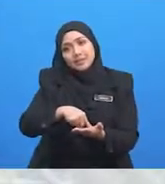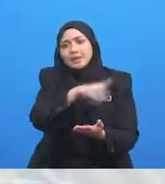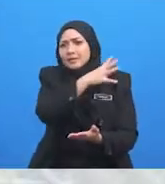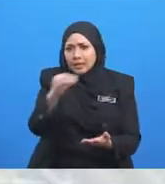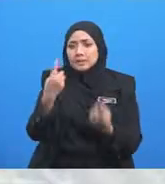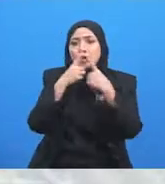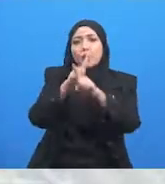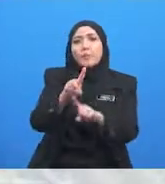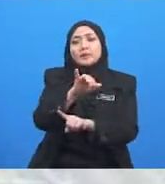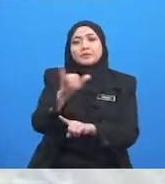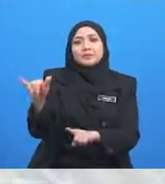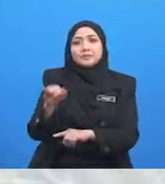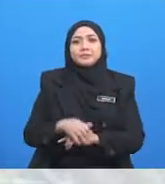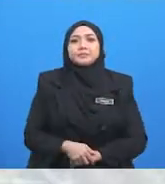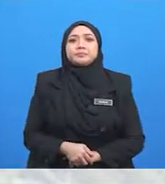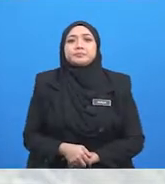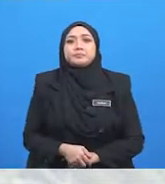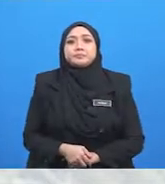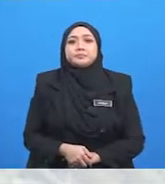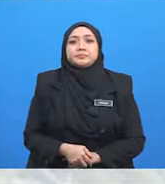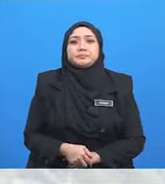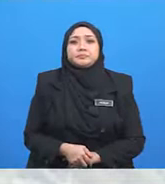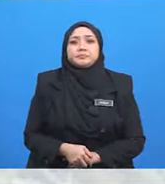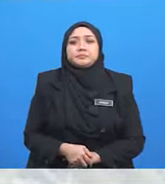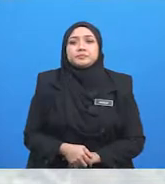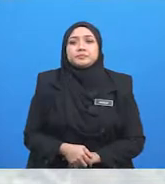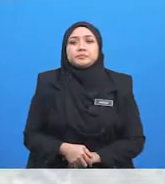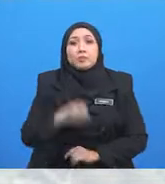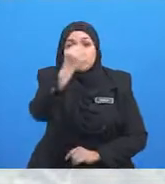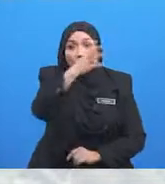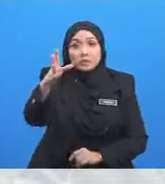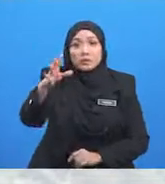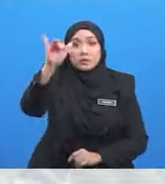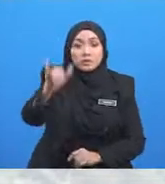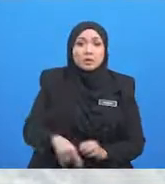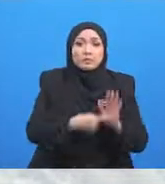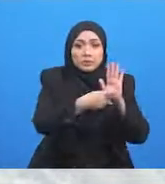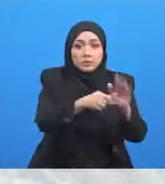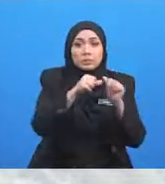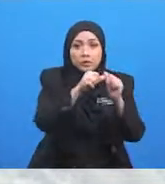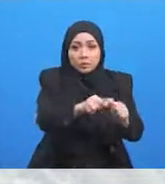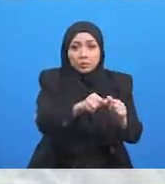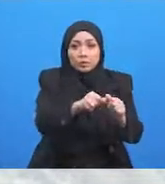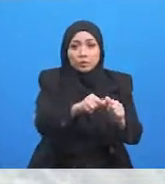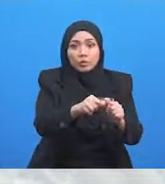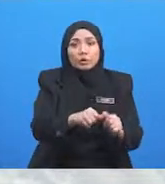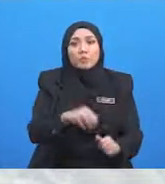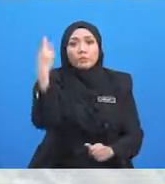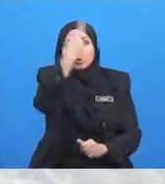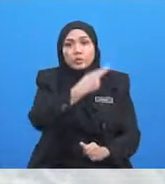jawapannya. Pernyataan yang berikut merupakan pesanan ibu kepada anaknya